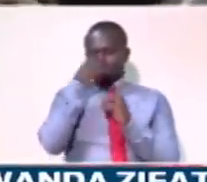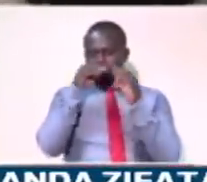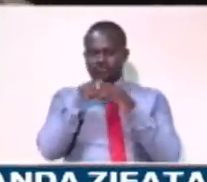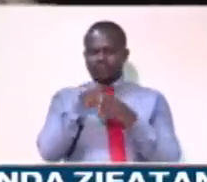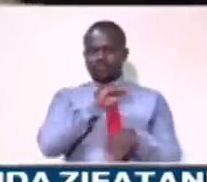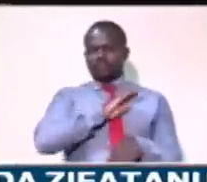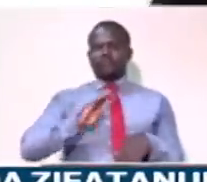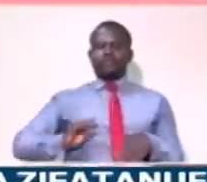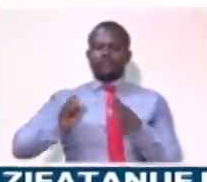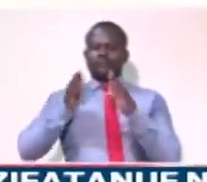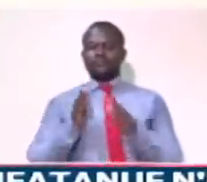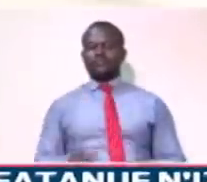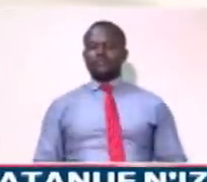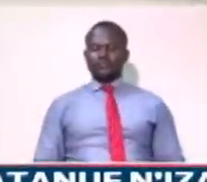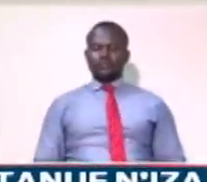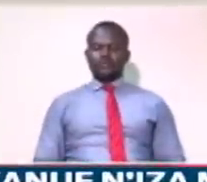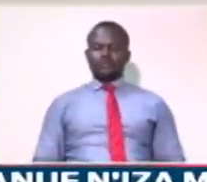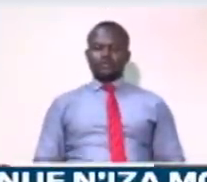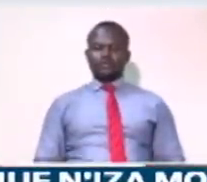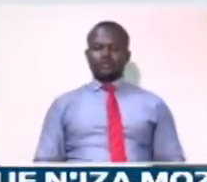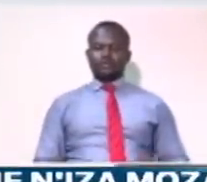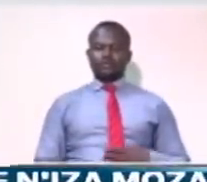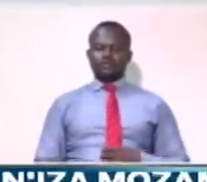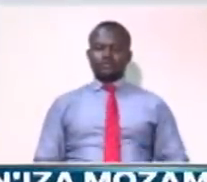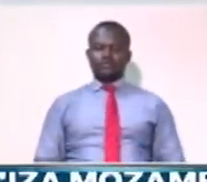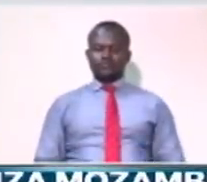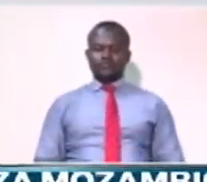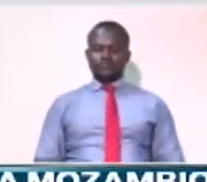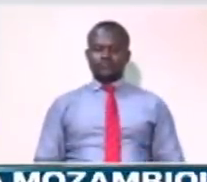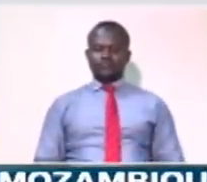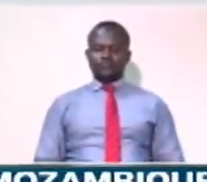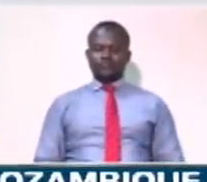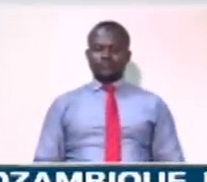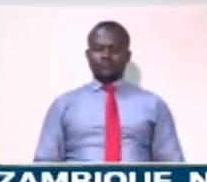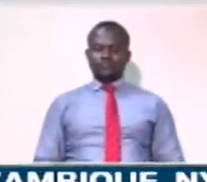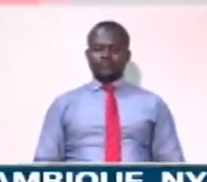Bruxelles mu Bubiligi Fiston, Félix Abineza, Ikigali.